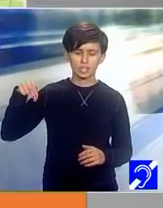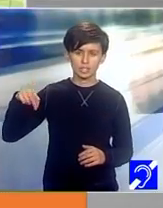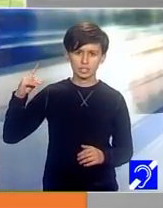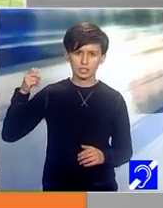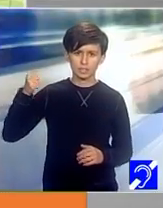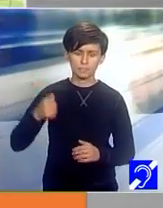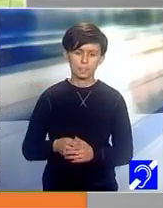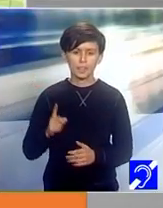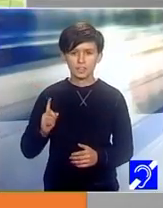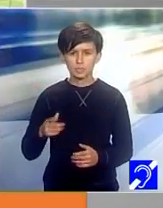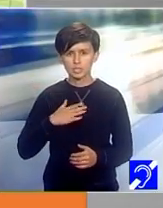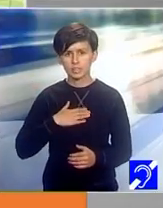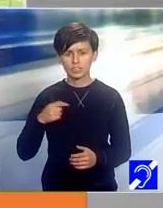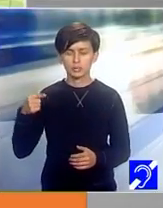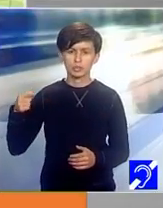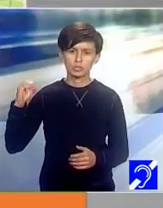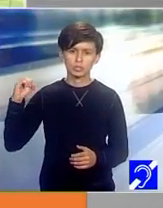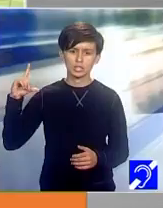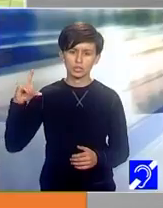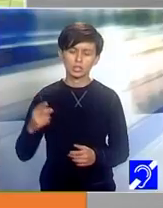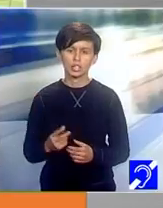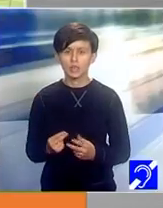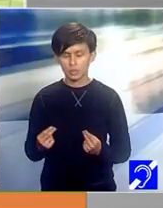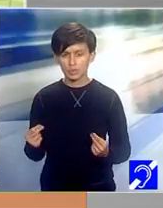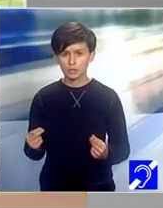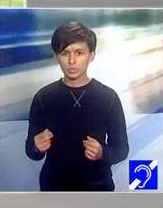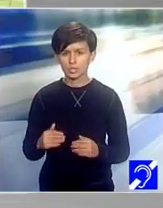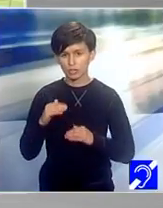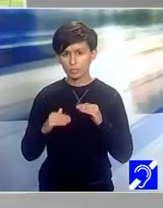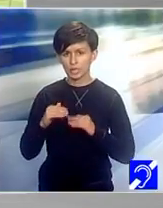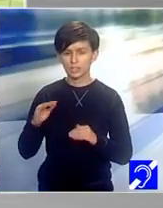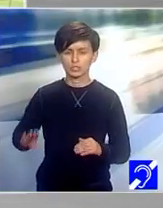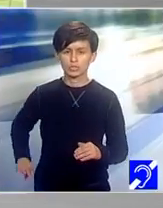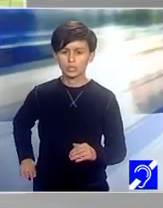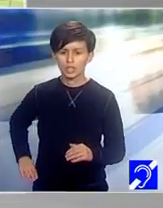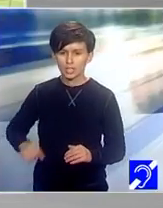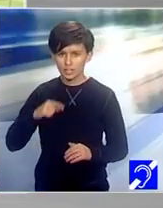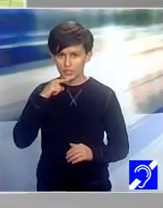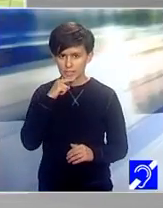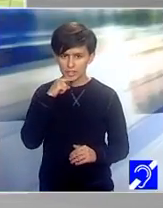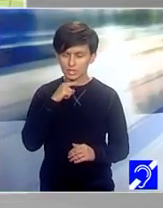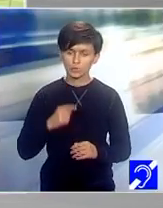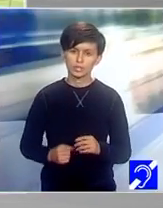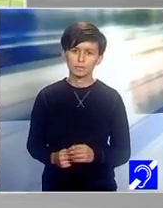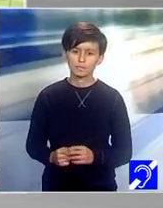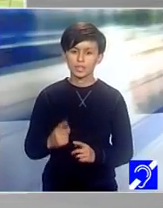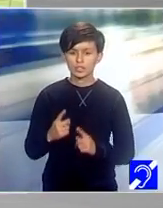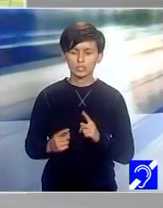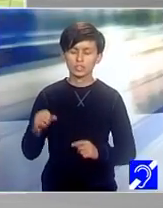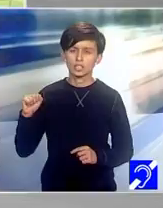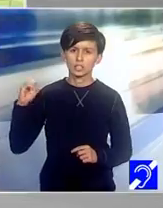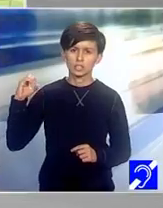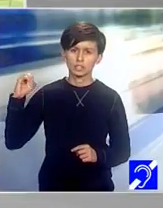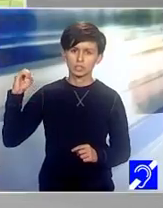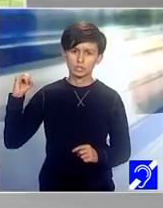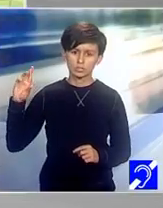mai mult marcat decât fetele din Rusia și de aceea, dacă scorul în Rusia este 2-0, noi va trebui să câștigăm cu 2-0.